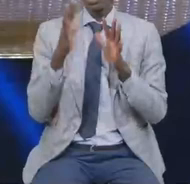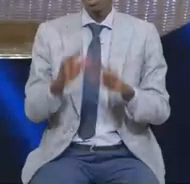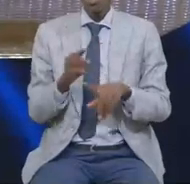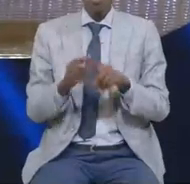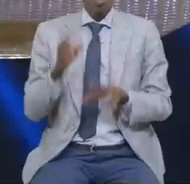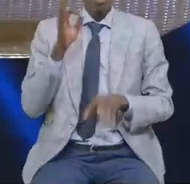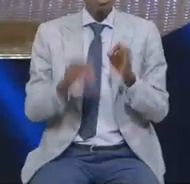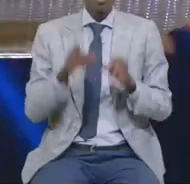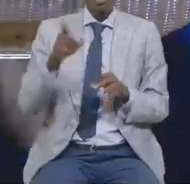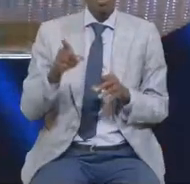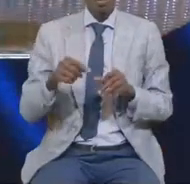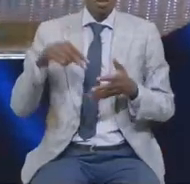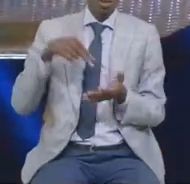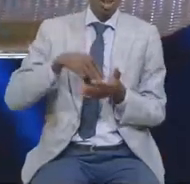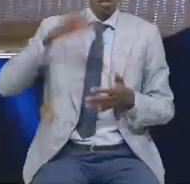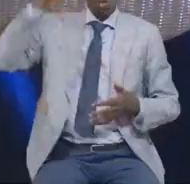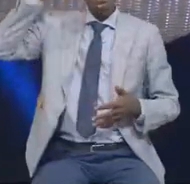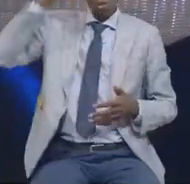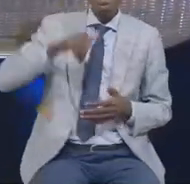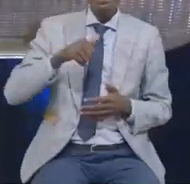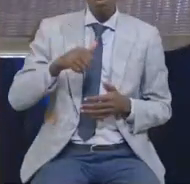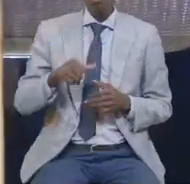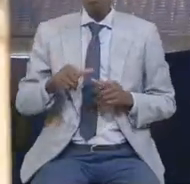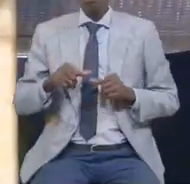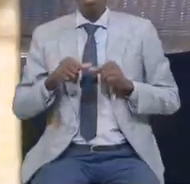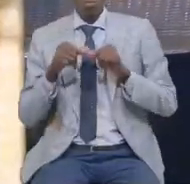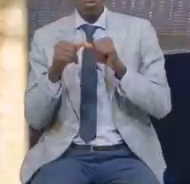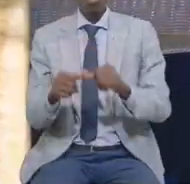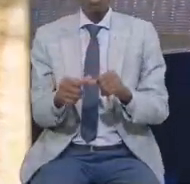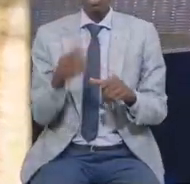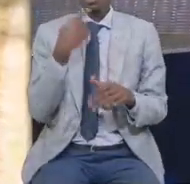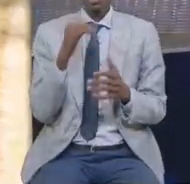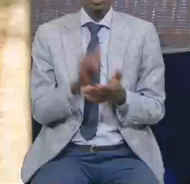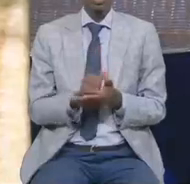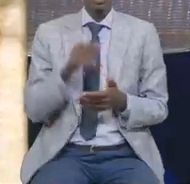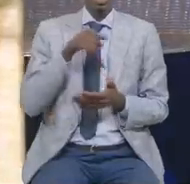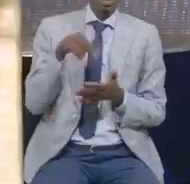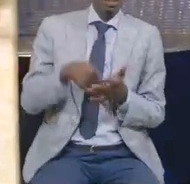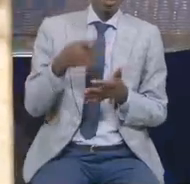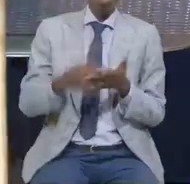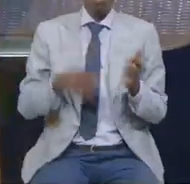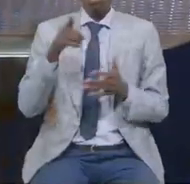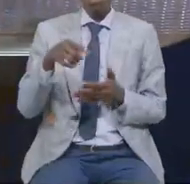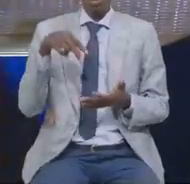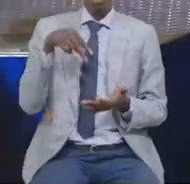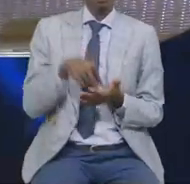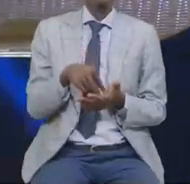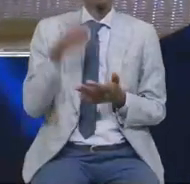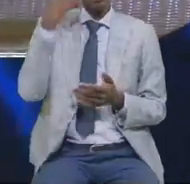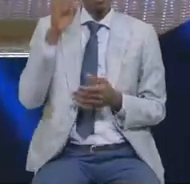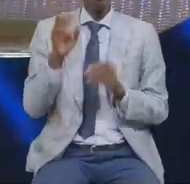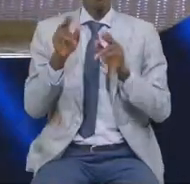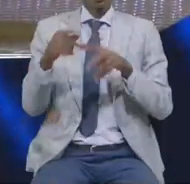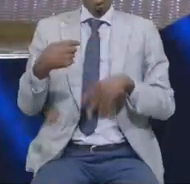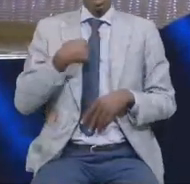ferme, si tu dis que me voici ici debout, Nebuchadnezzar dit, moi aussi, je vais te montrer, non. Je vais te